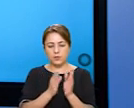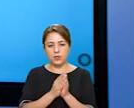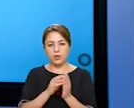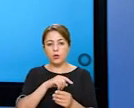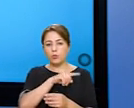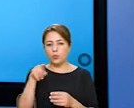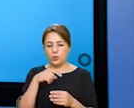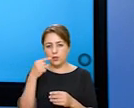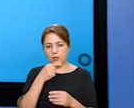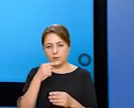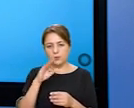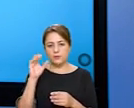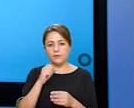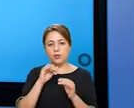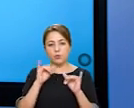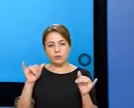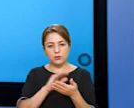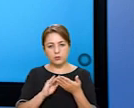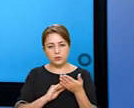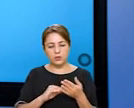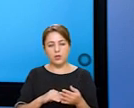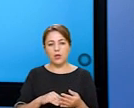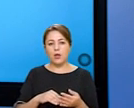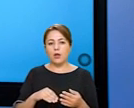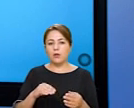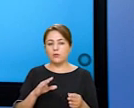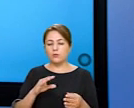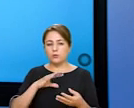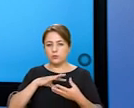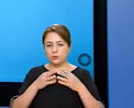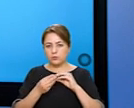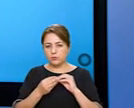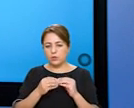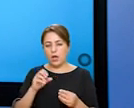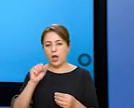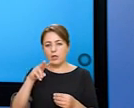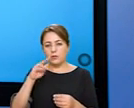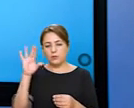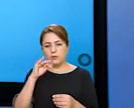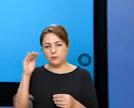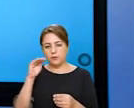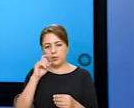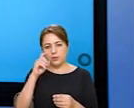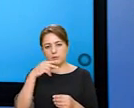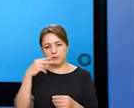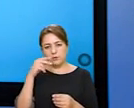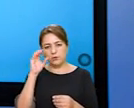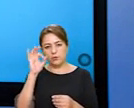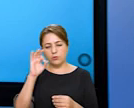айырмасының көпейтмасының езін. Хасыл болген алгебрик ифоданың X